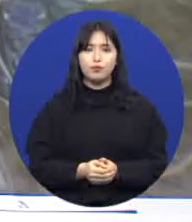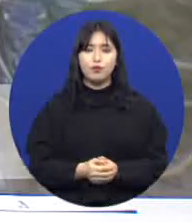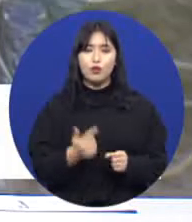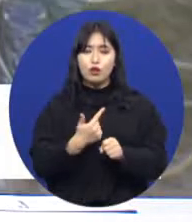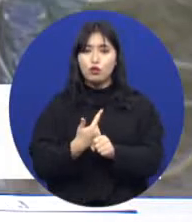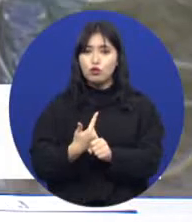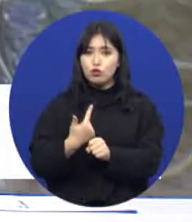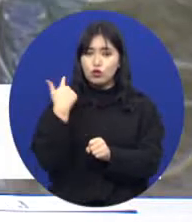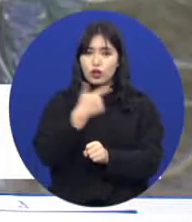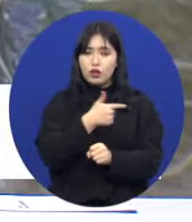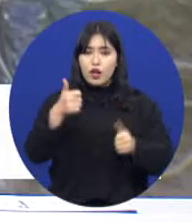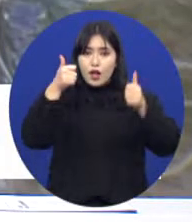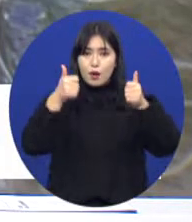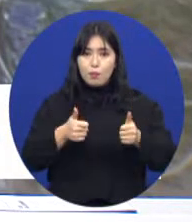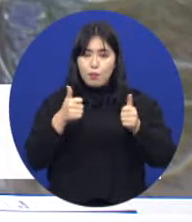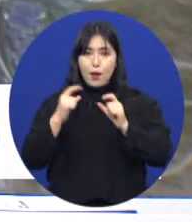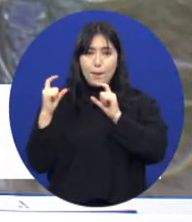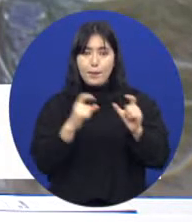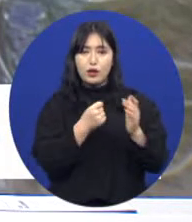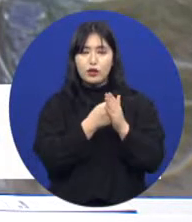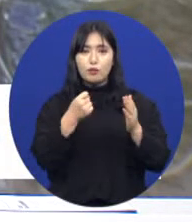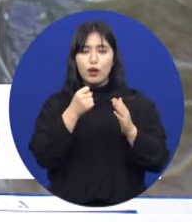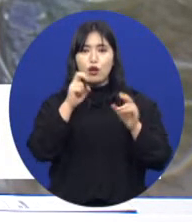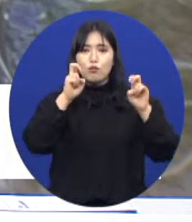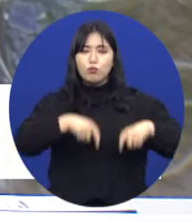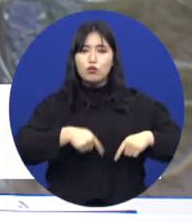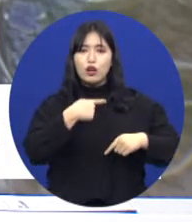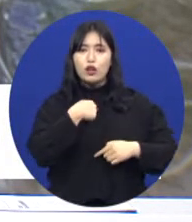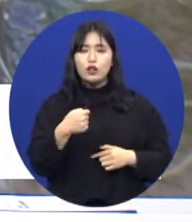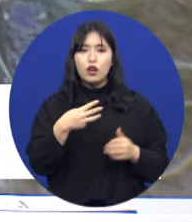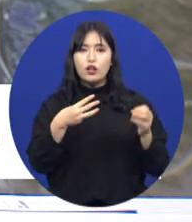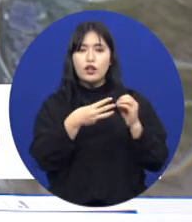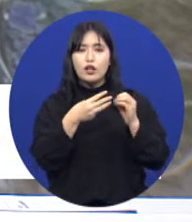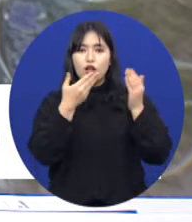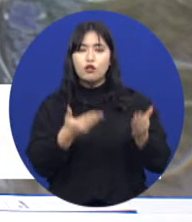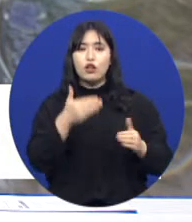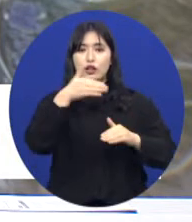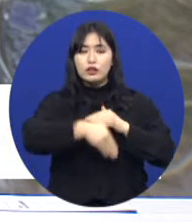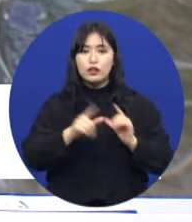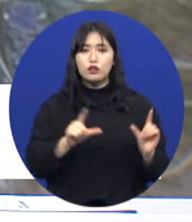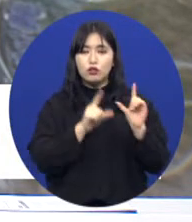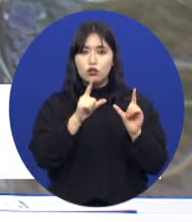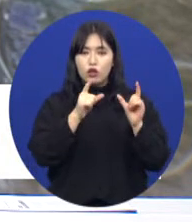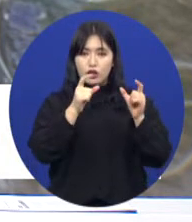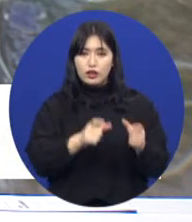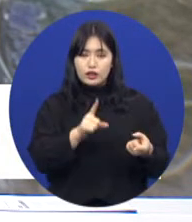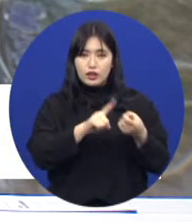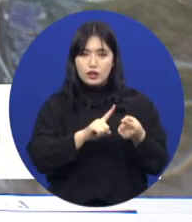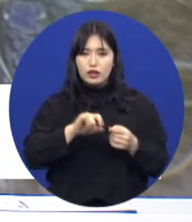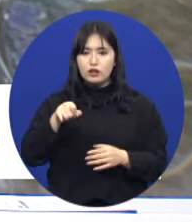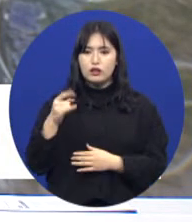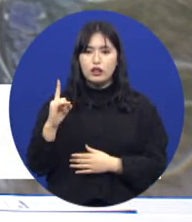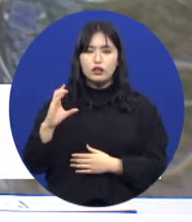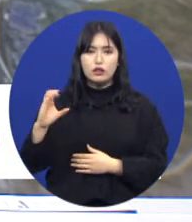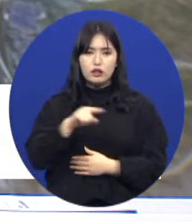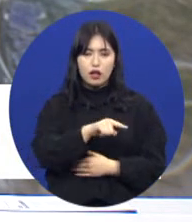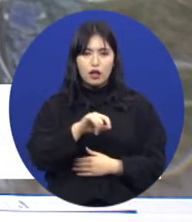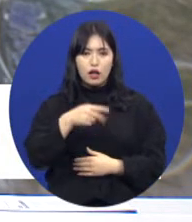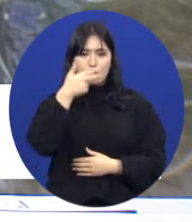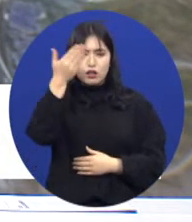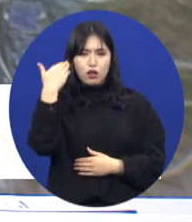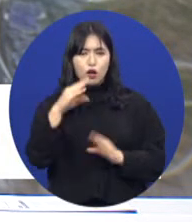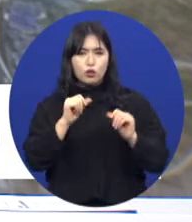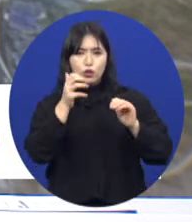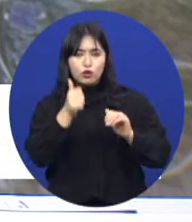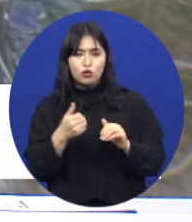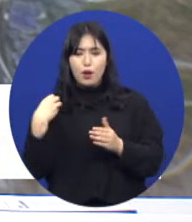6년 전 대법원의 판결로 무효가 된 서귀포시 예래휴양형 주거단지의 땅을 JDC가 옛 토지주들에게